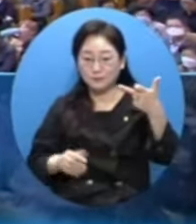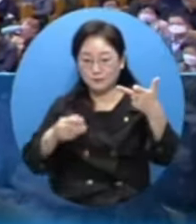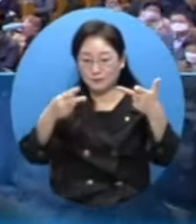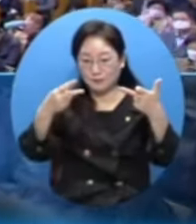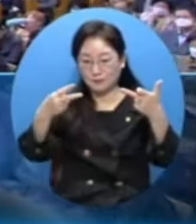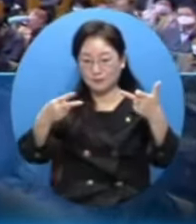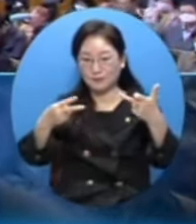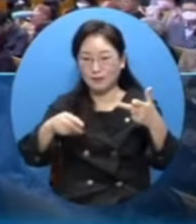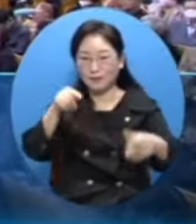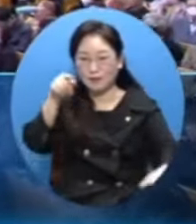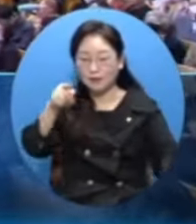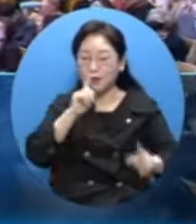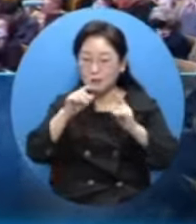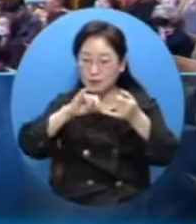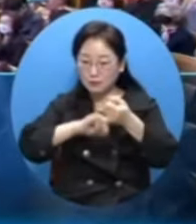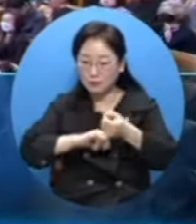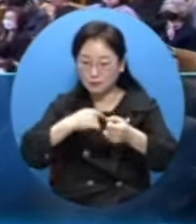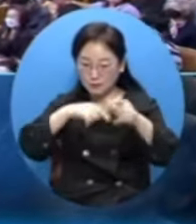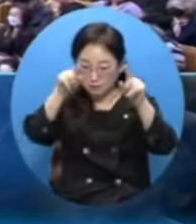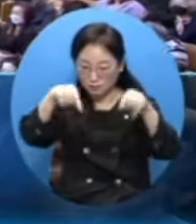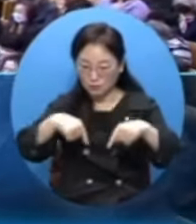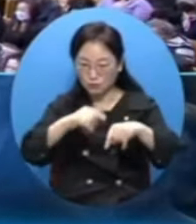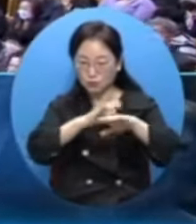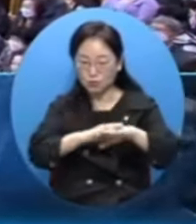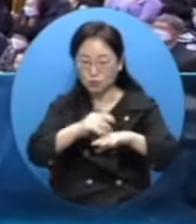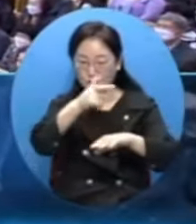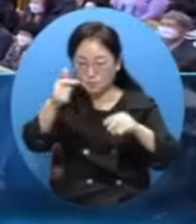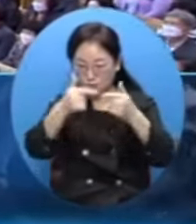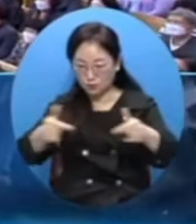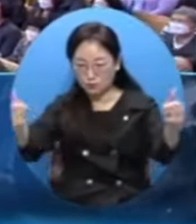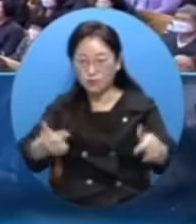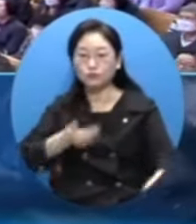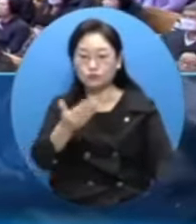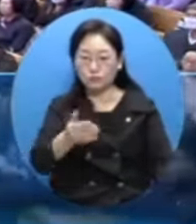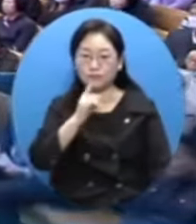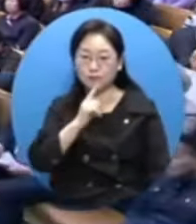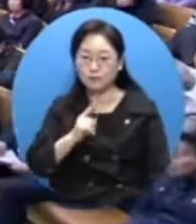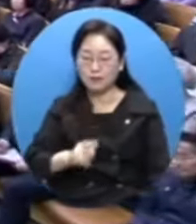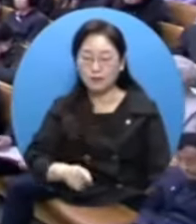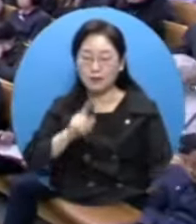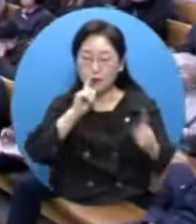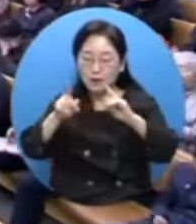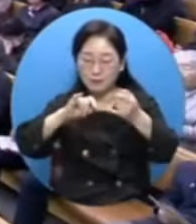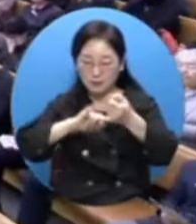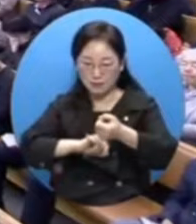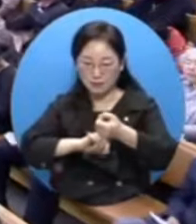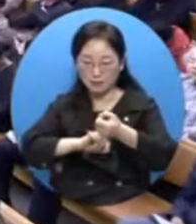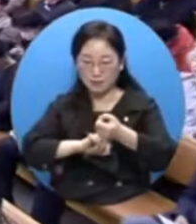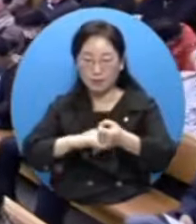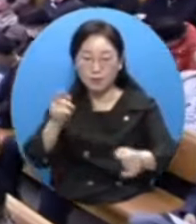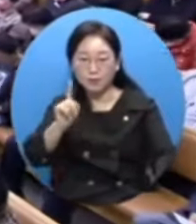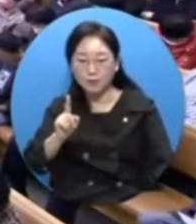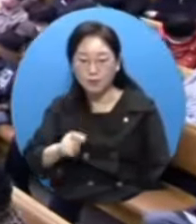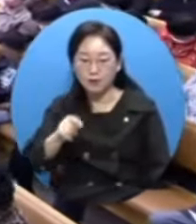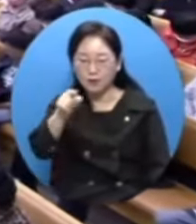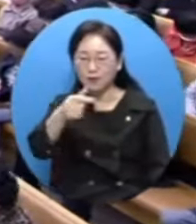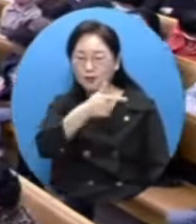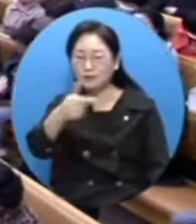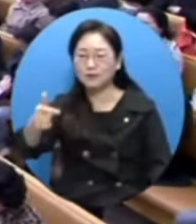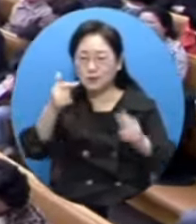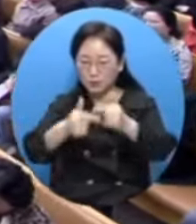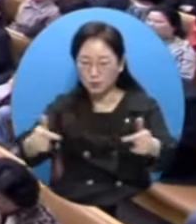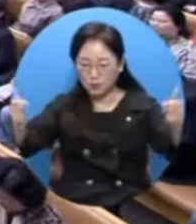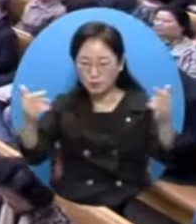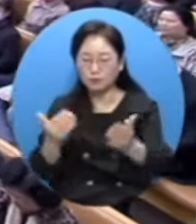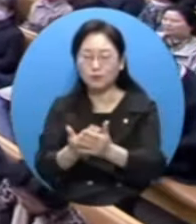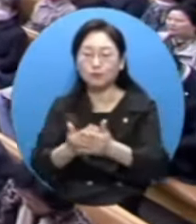내 언약을 나와 너 사이에도 너를 크게 번성하리라 하시니 하나님께서 언약을 세우시고 너를 크게 번성하게 하신다고